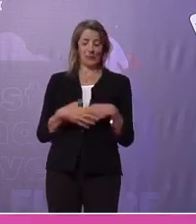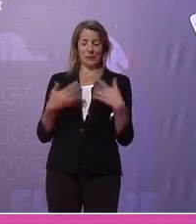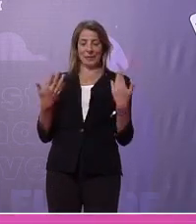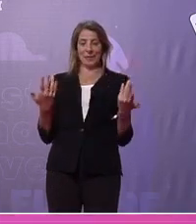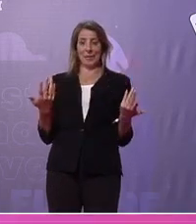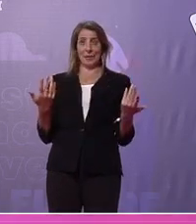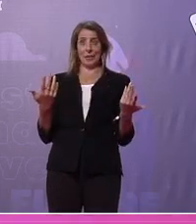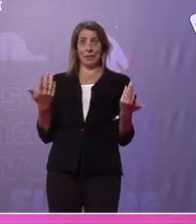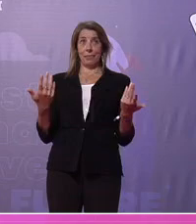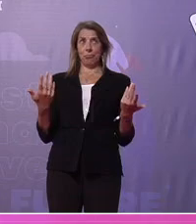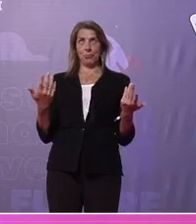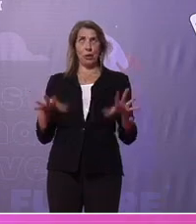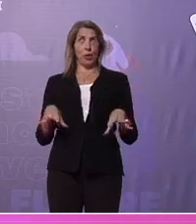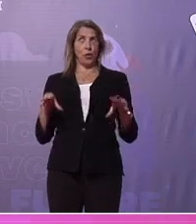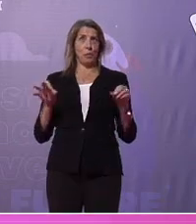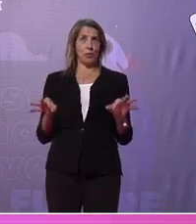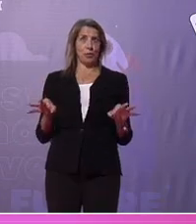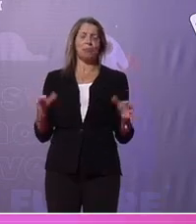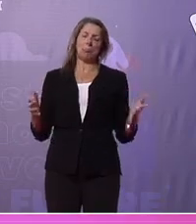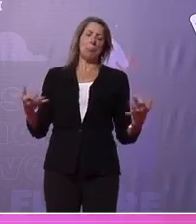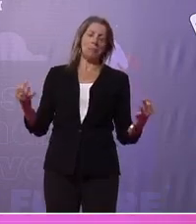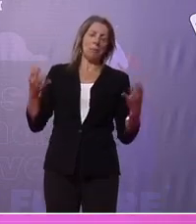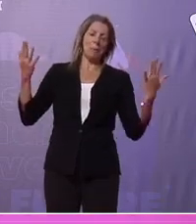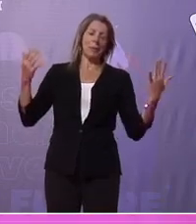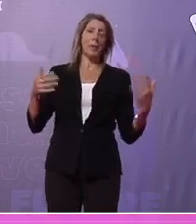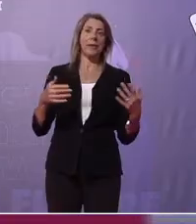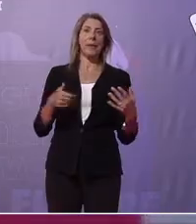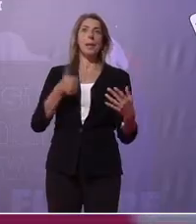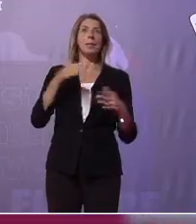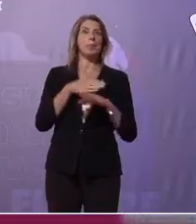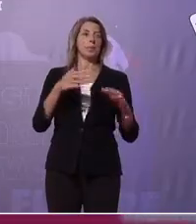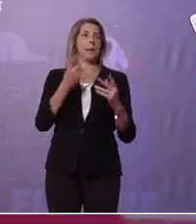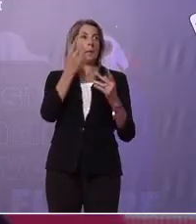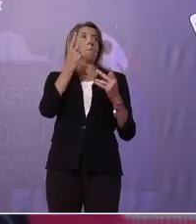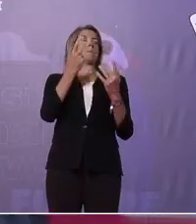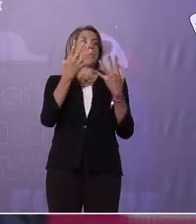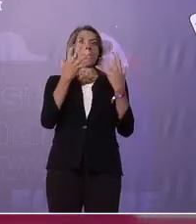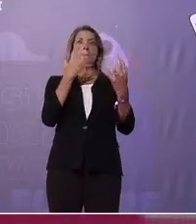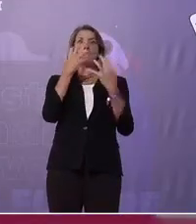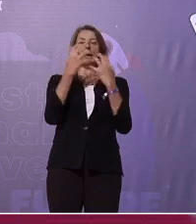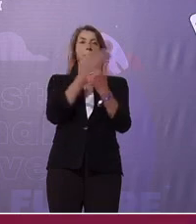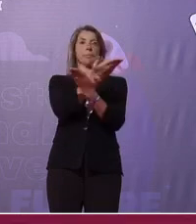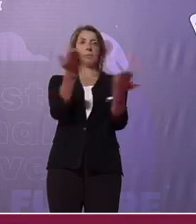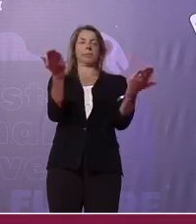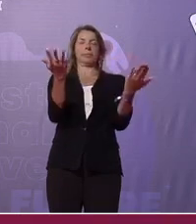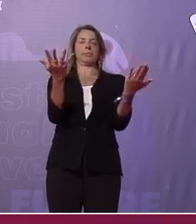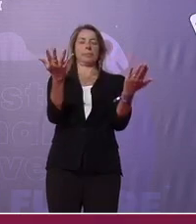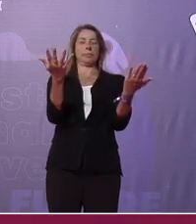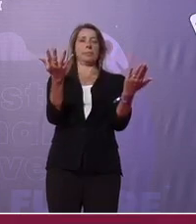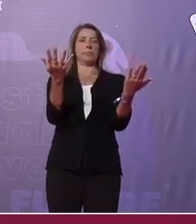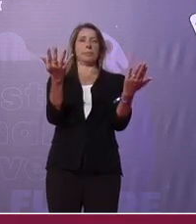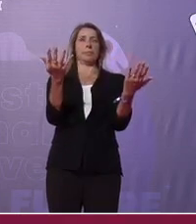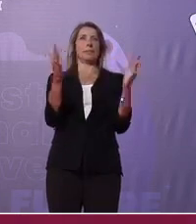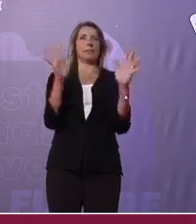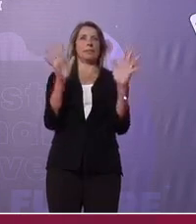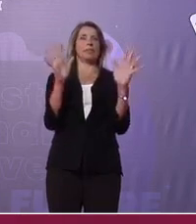parto così Vabbè allora Allora innanzitutto Questo è un Colpo d'occhio molto molto impressionante e ti fa capire